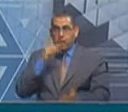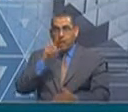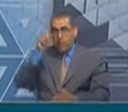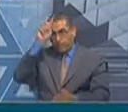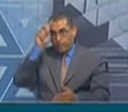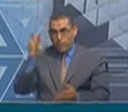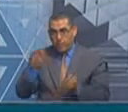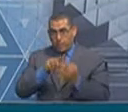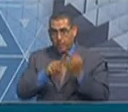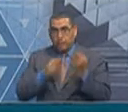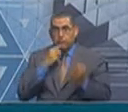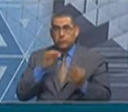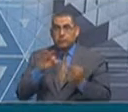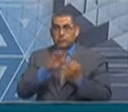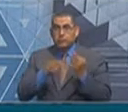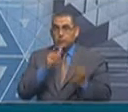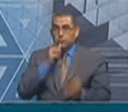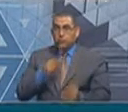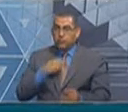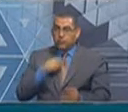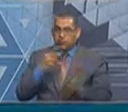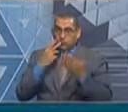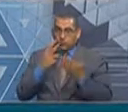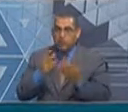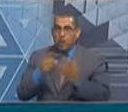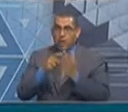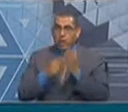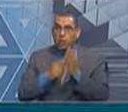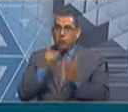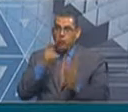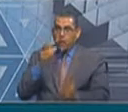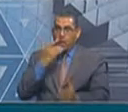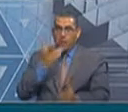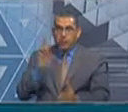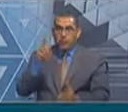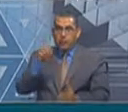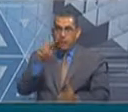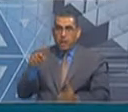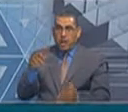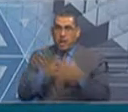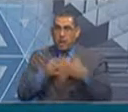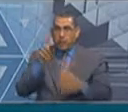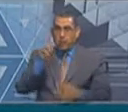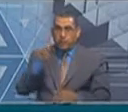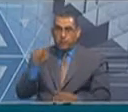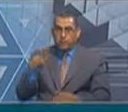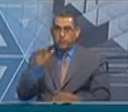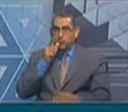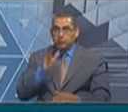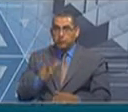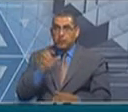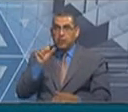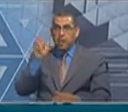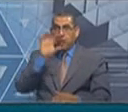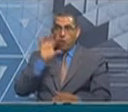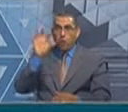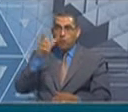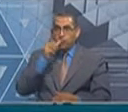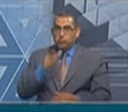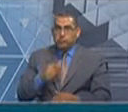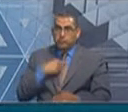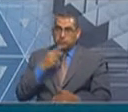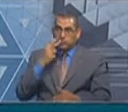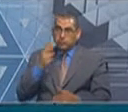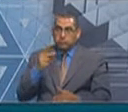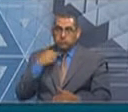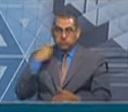وألمانيا أكدت فيه عدم وجود أي أثر قانوني للخطوة الأمريكية. وذكر الاتحاد الأوروبي أنه لا